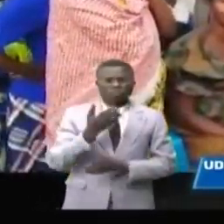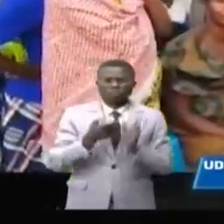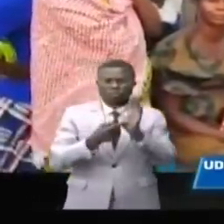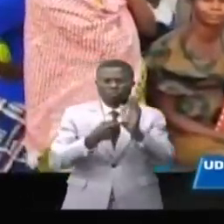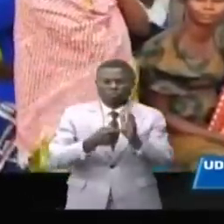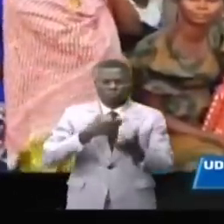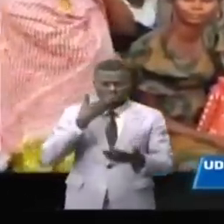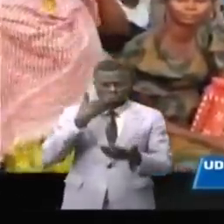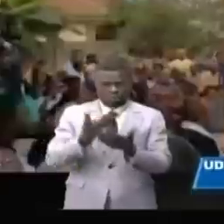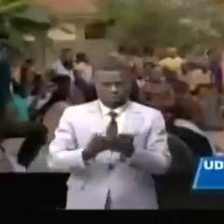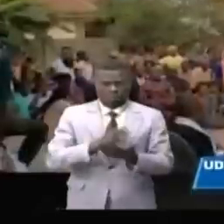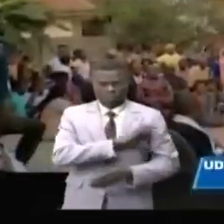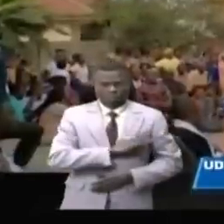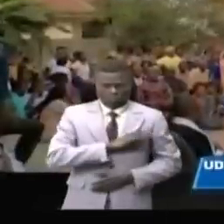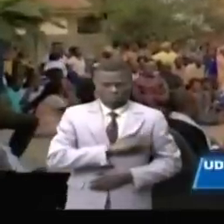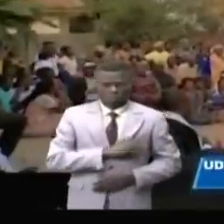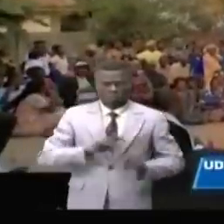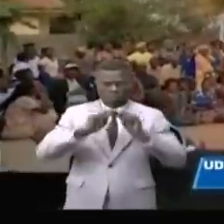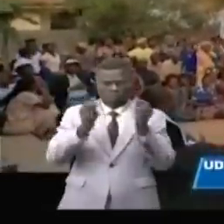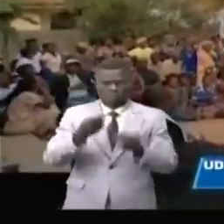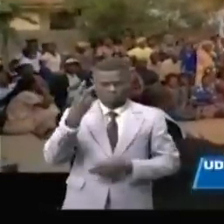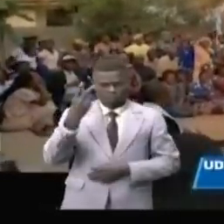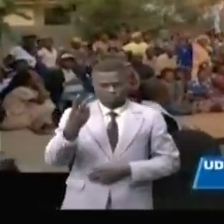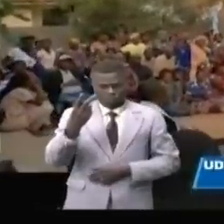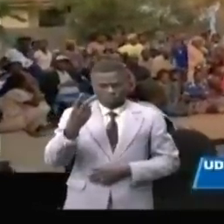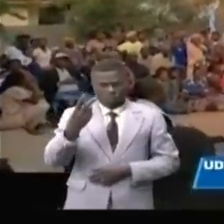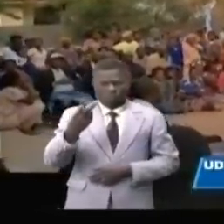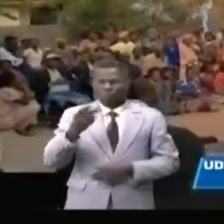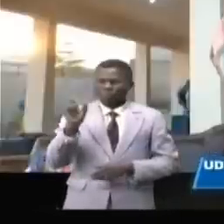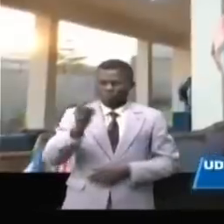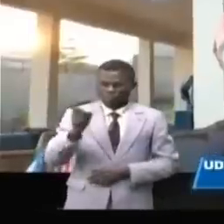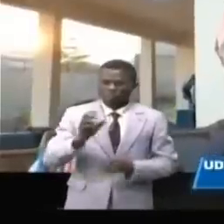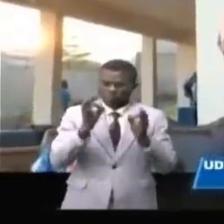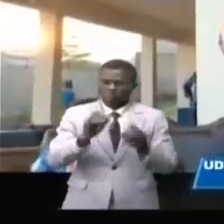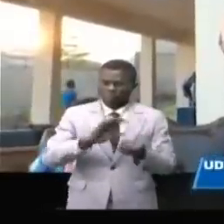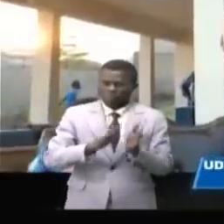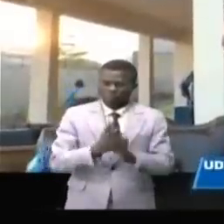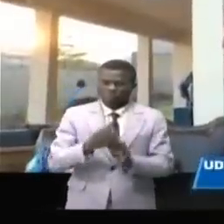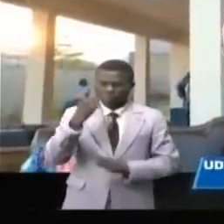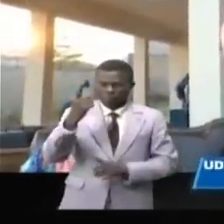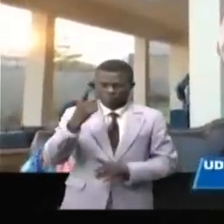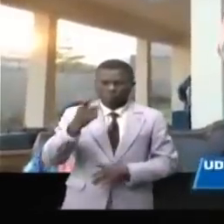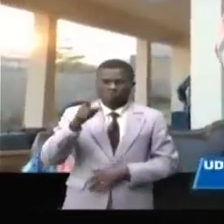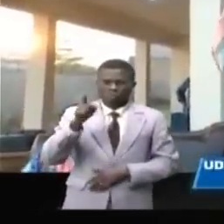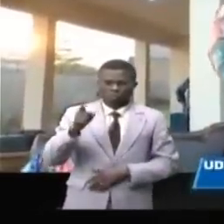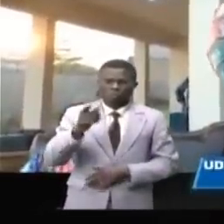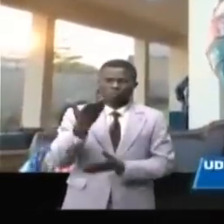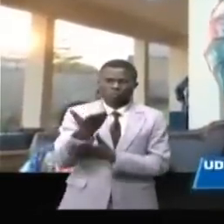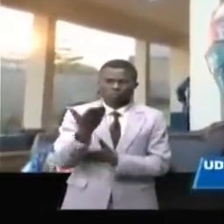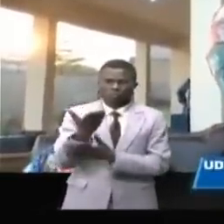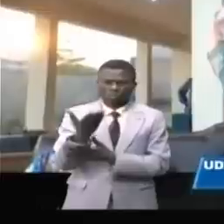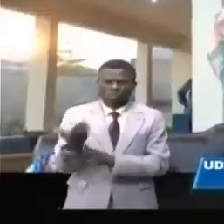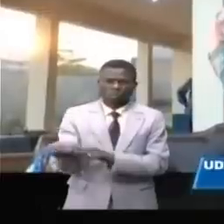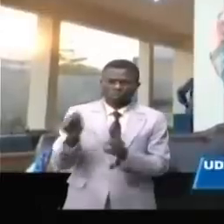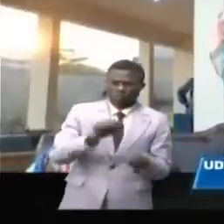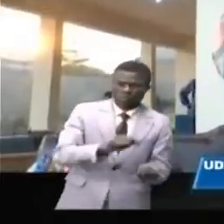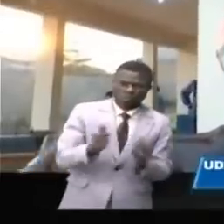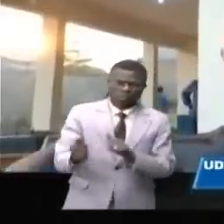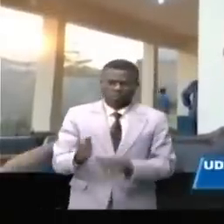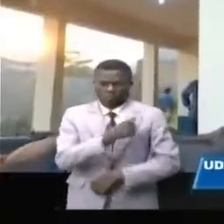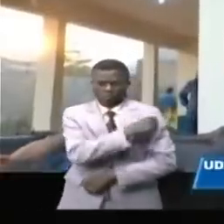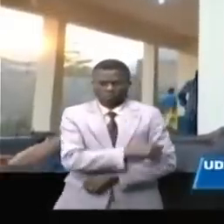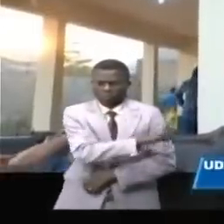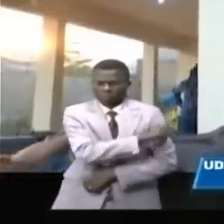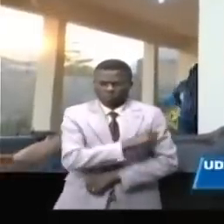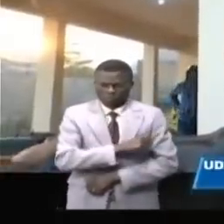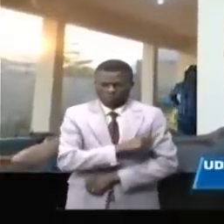exemples d'unité dans une province où la paix est mise en cause. Pierre Lumbwe Kazimoto, baptisé par Augustin Kabuya, fils